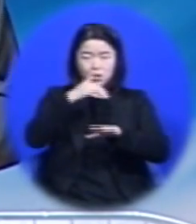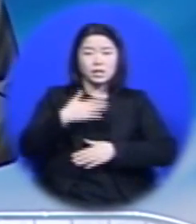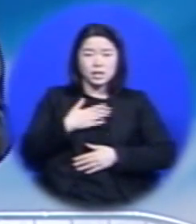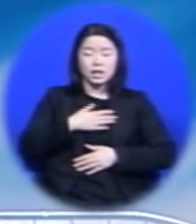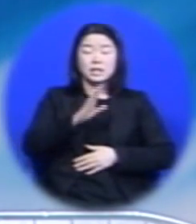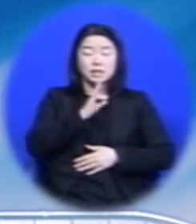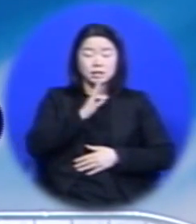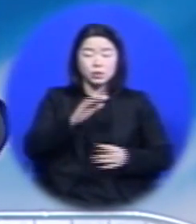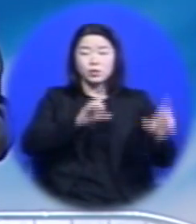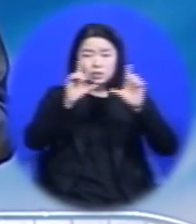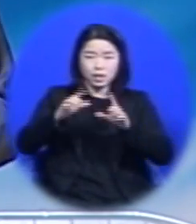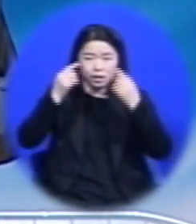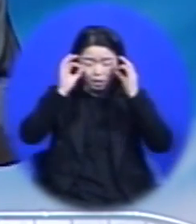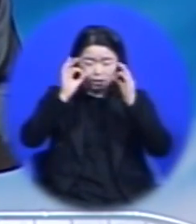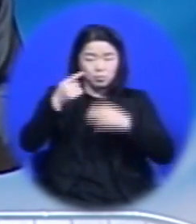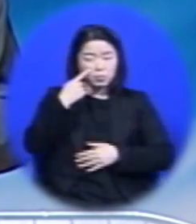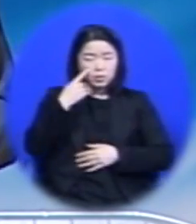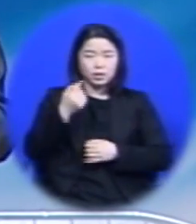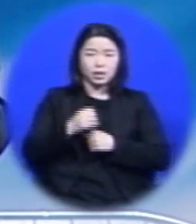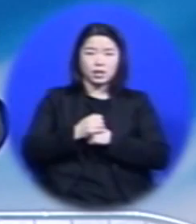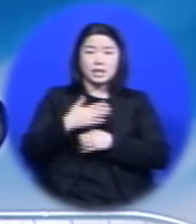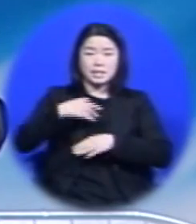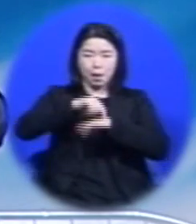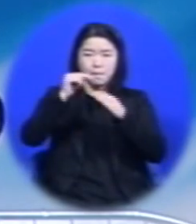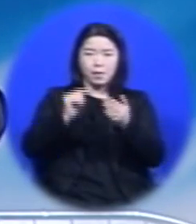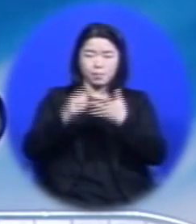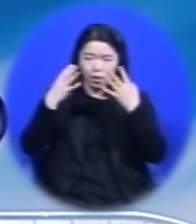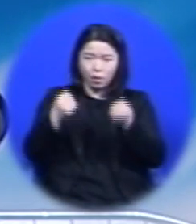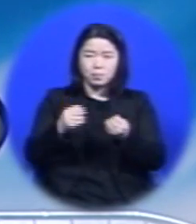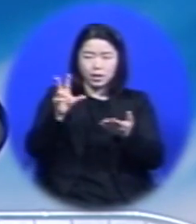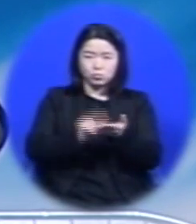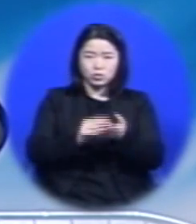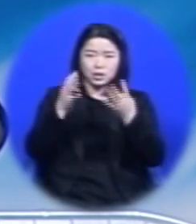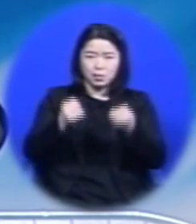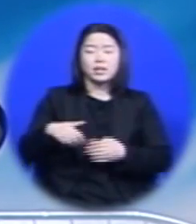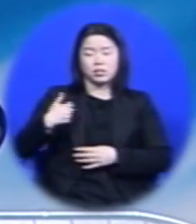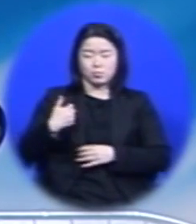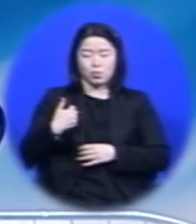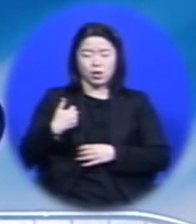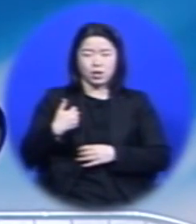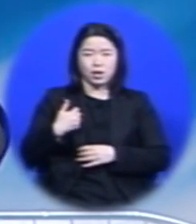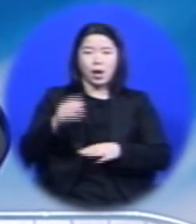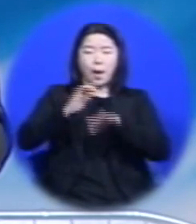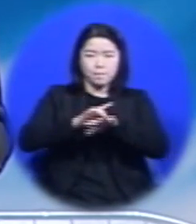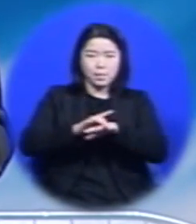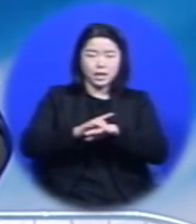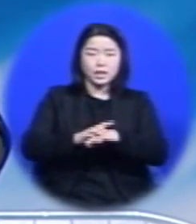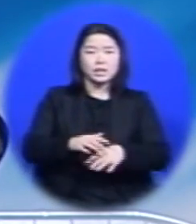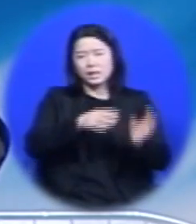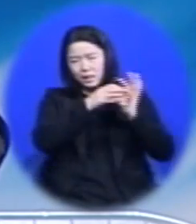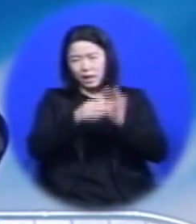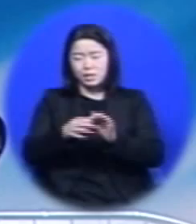실제로 살아보니까 제 마음이 얼마나 문제가 많은지 모 마귀는